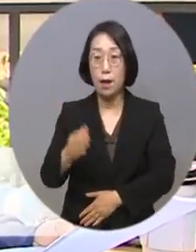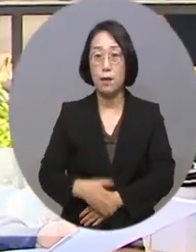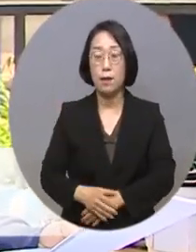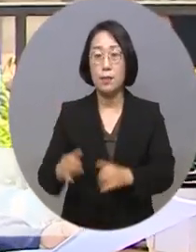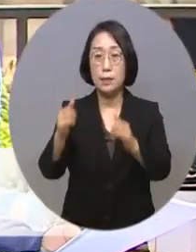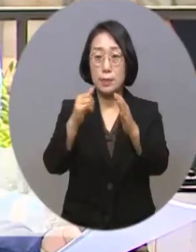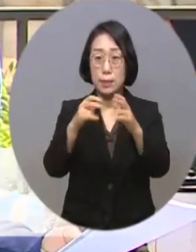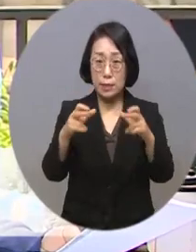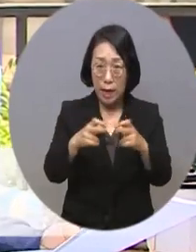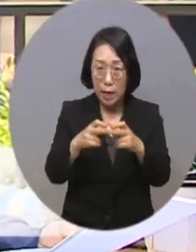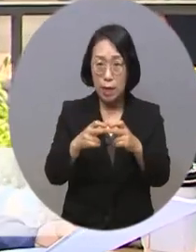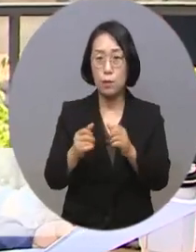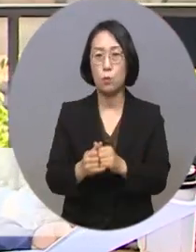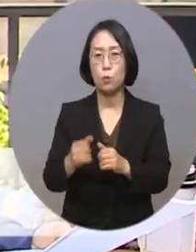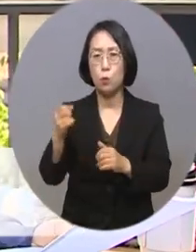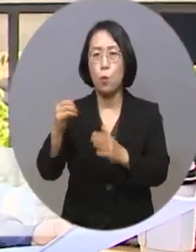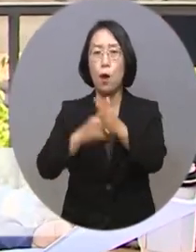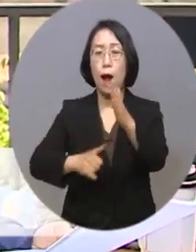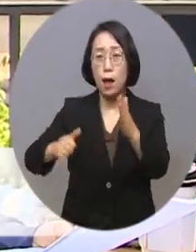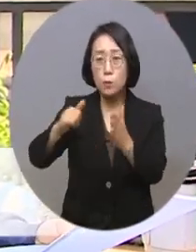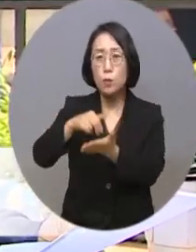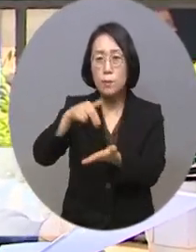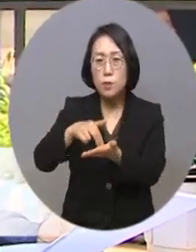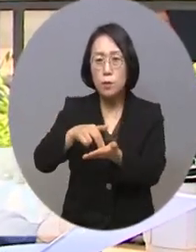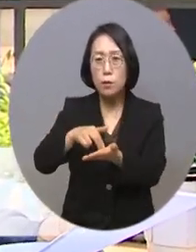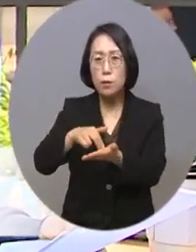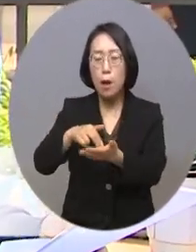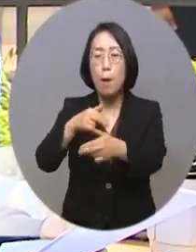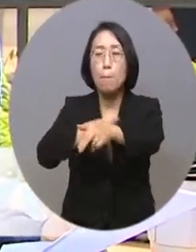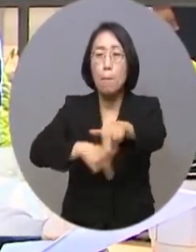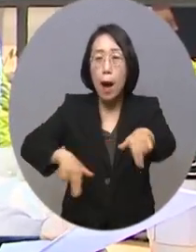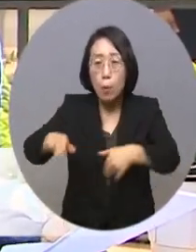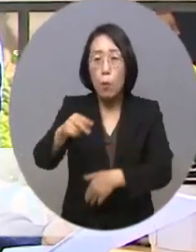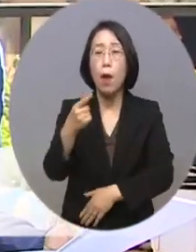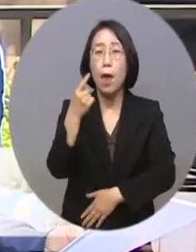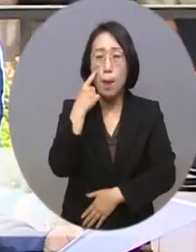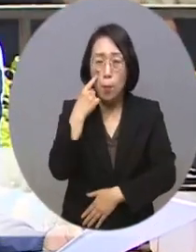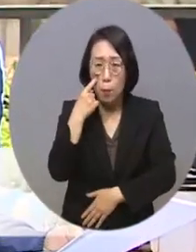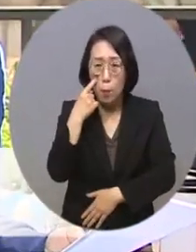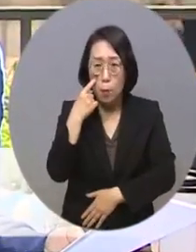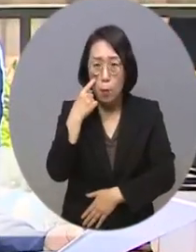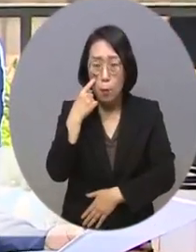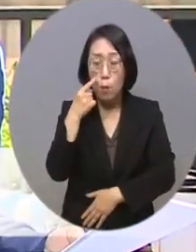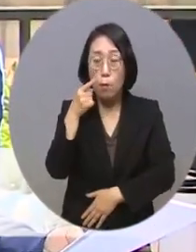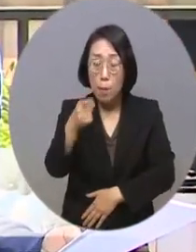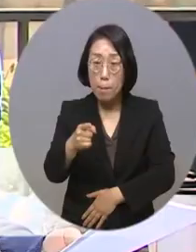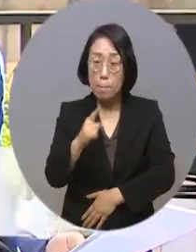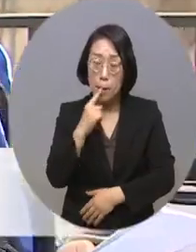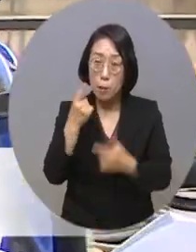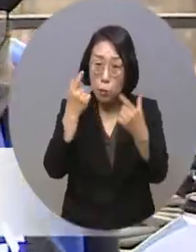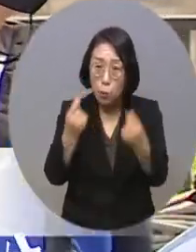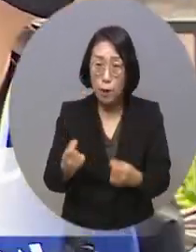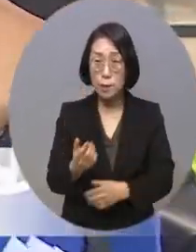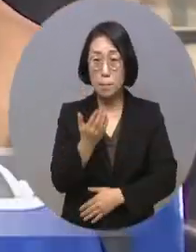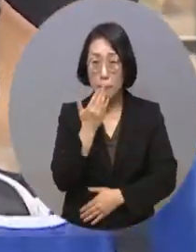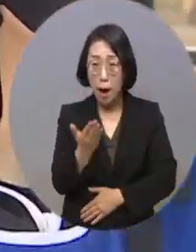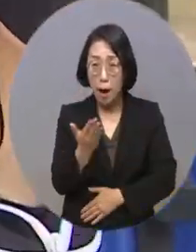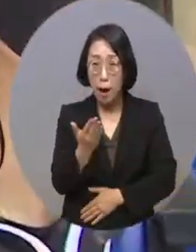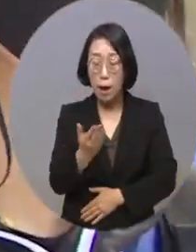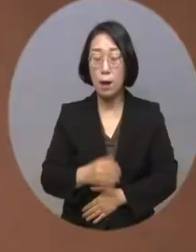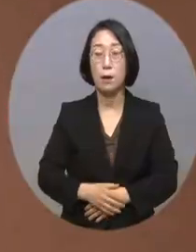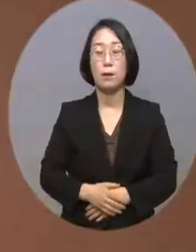장애인으로, 장애인 가족으로 한번 살아보라고 그때도 그런 말을 할 수 있는지.